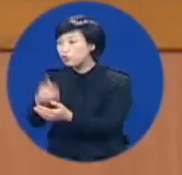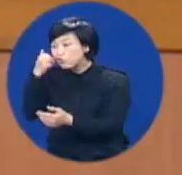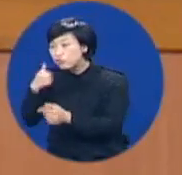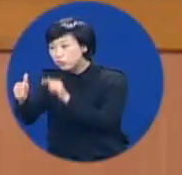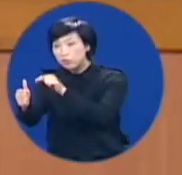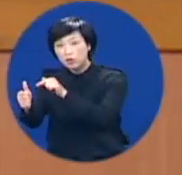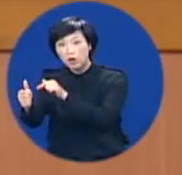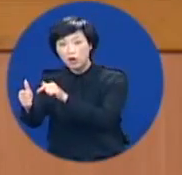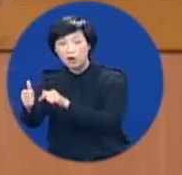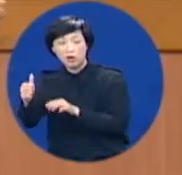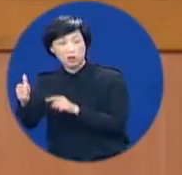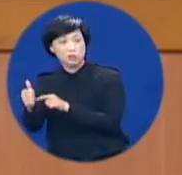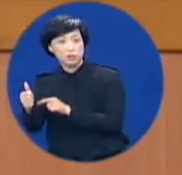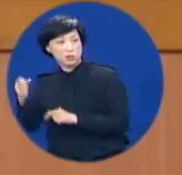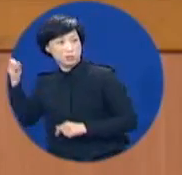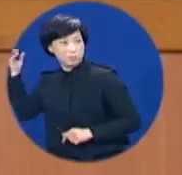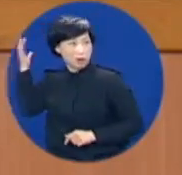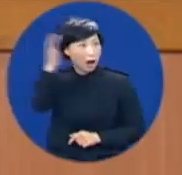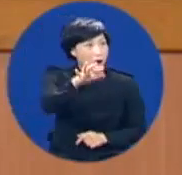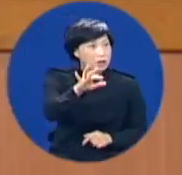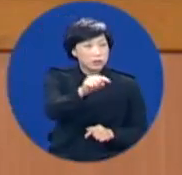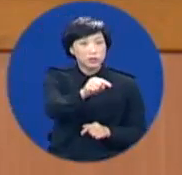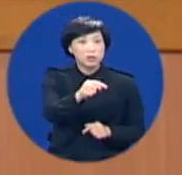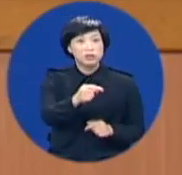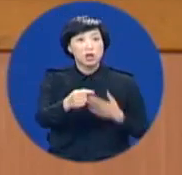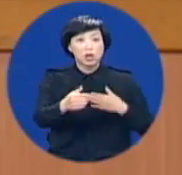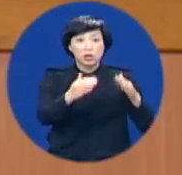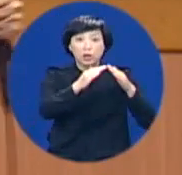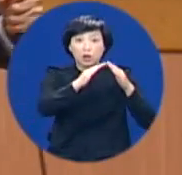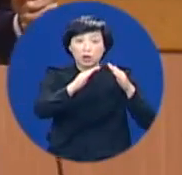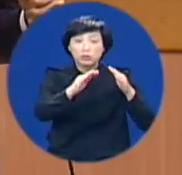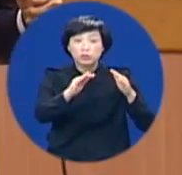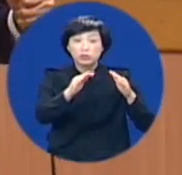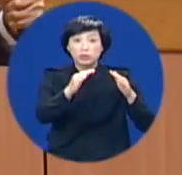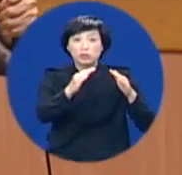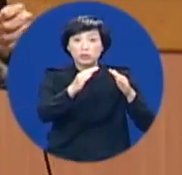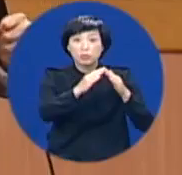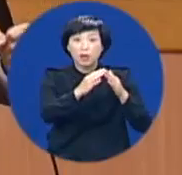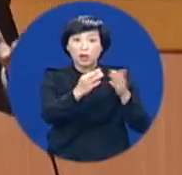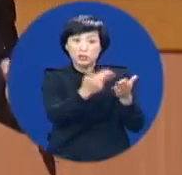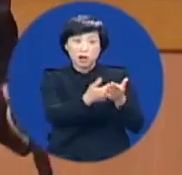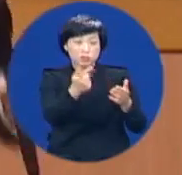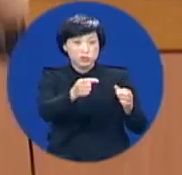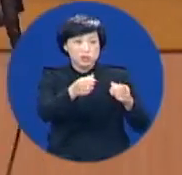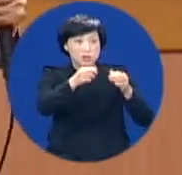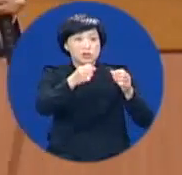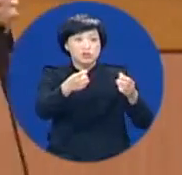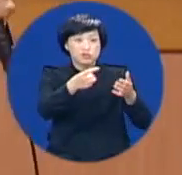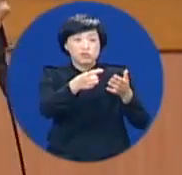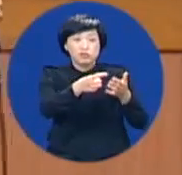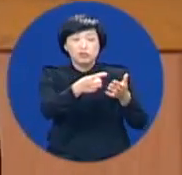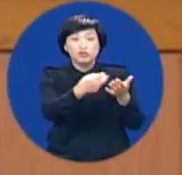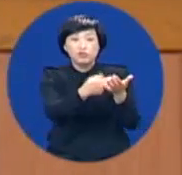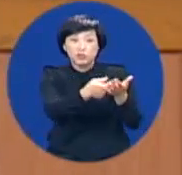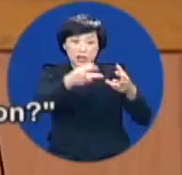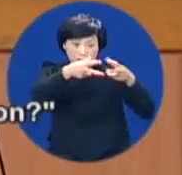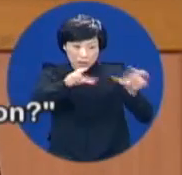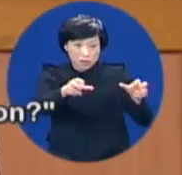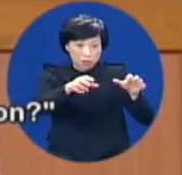던지자마자 조금 있다 날라와서 부서졌으니까요. 어머니 아버지가 방에서 깜짝